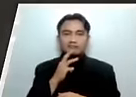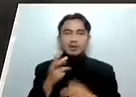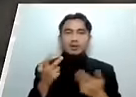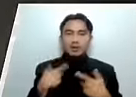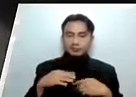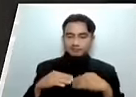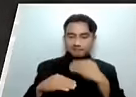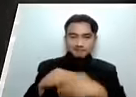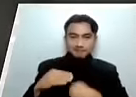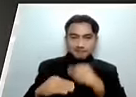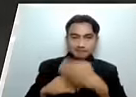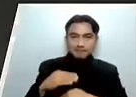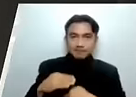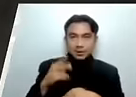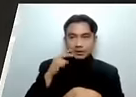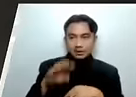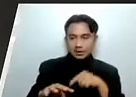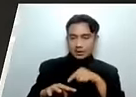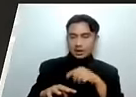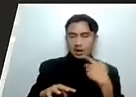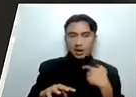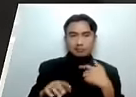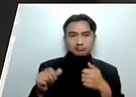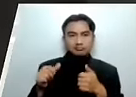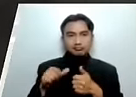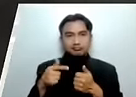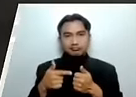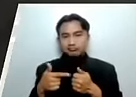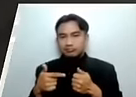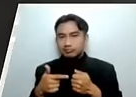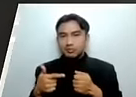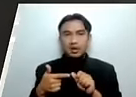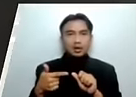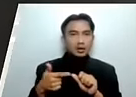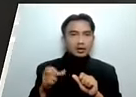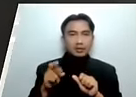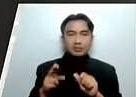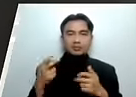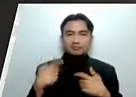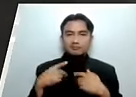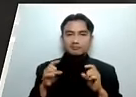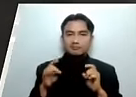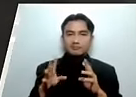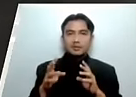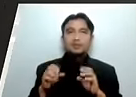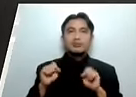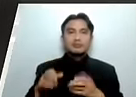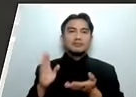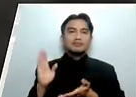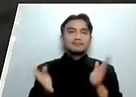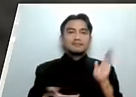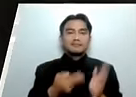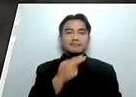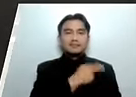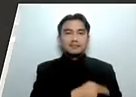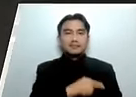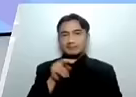kung magkakaroon ng allergy o impeksyon. Pumunta sa ospital kung kinakailangan.